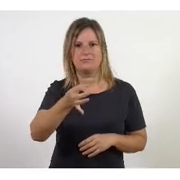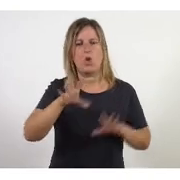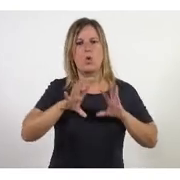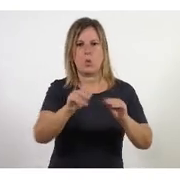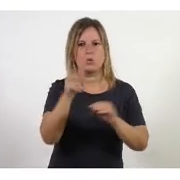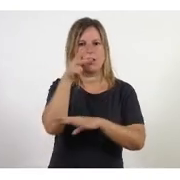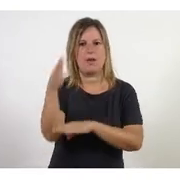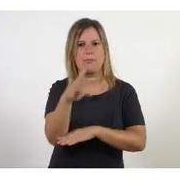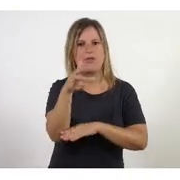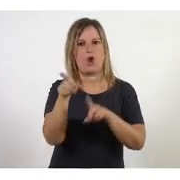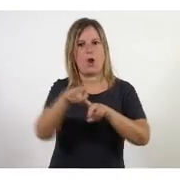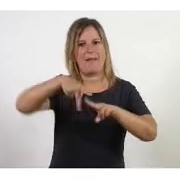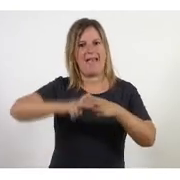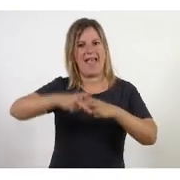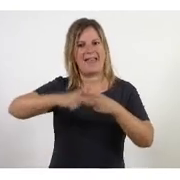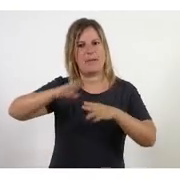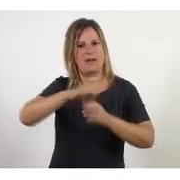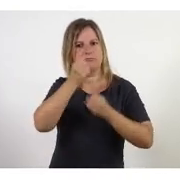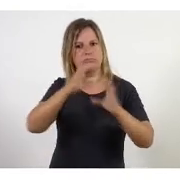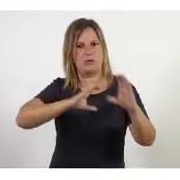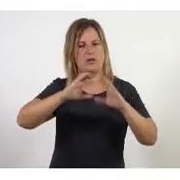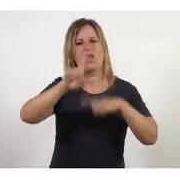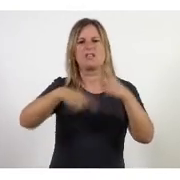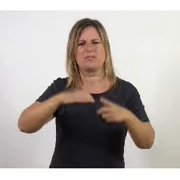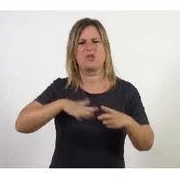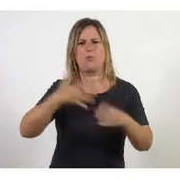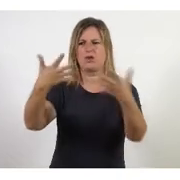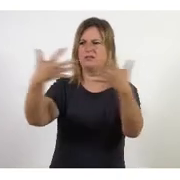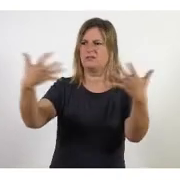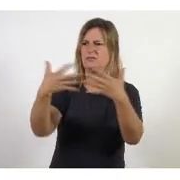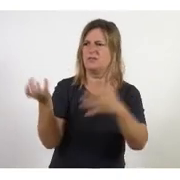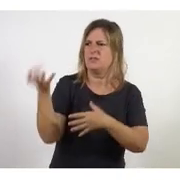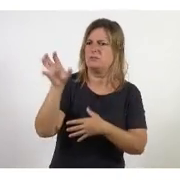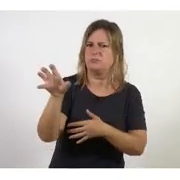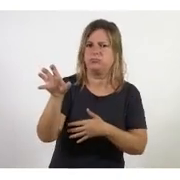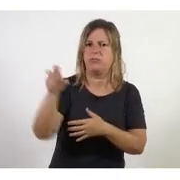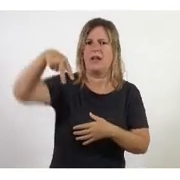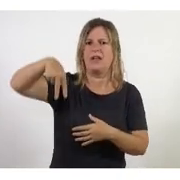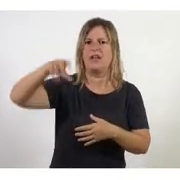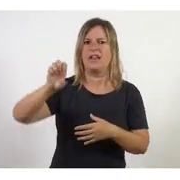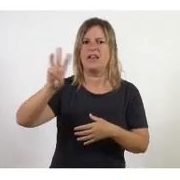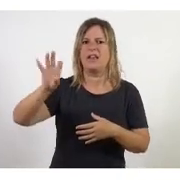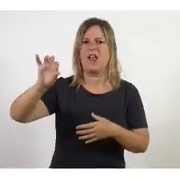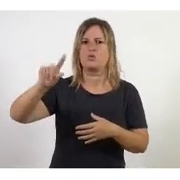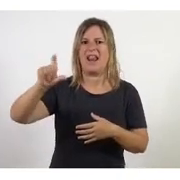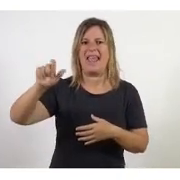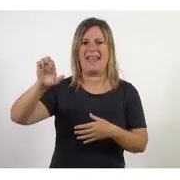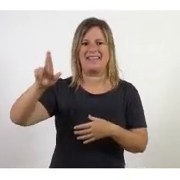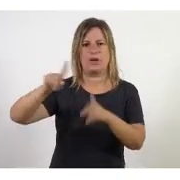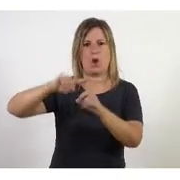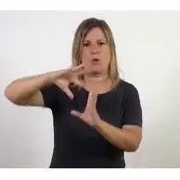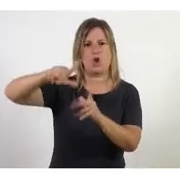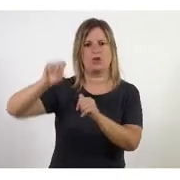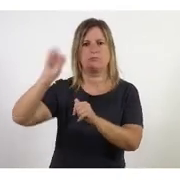eina de comunicació. Després pots tenir el teu newsletter, pots escriure els teus articles, pots tenir altres eines, però el vídeo com a component clau per fer